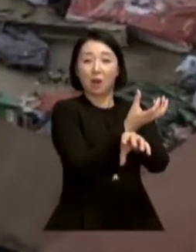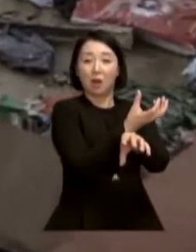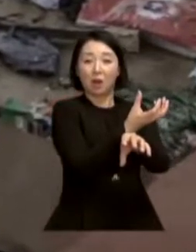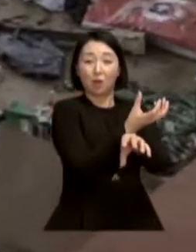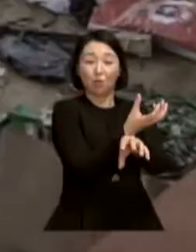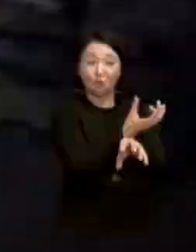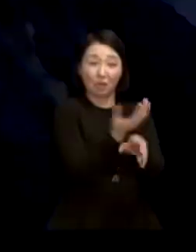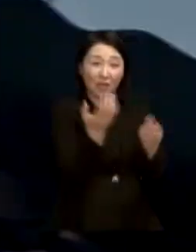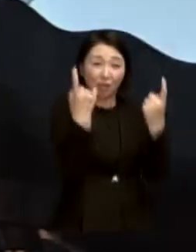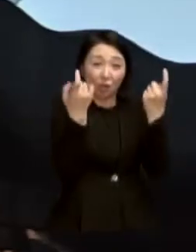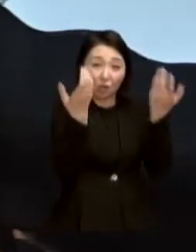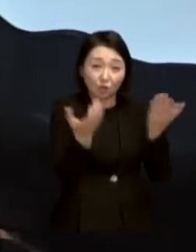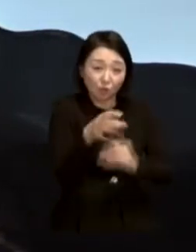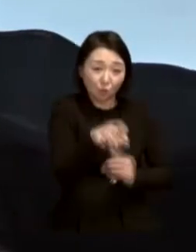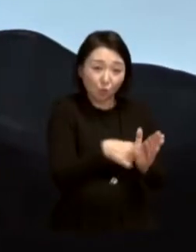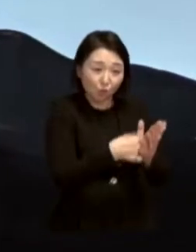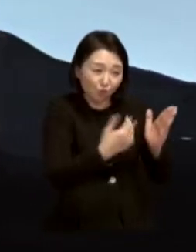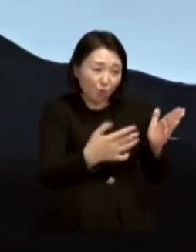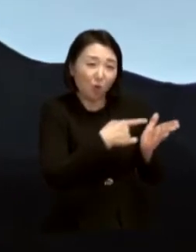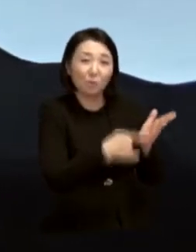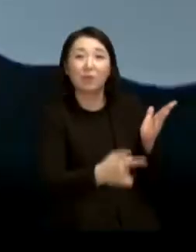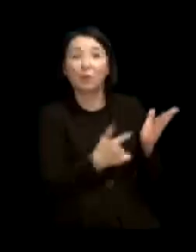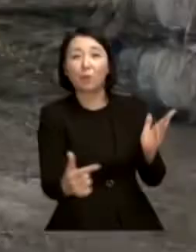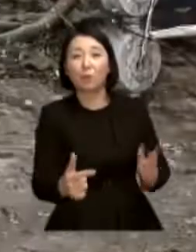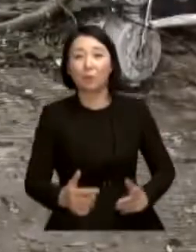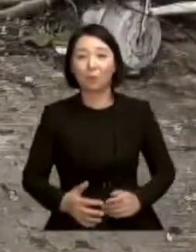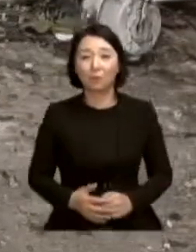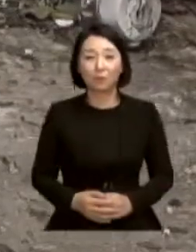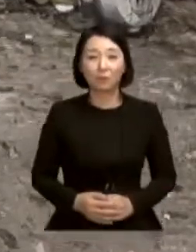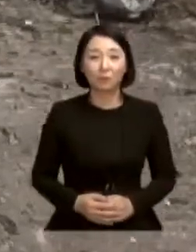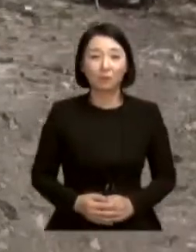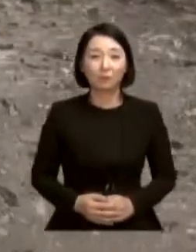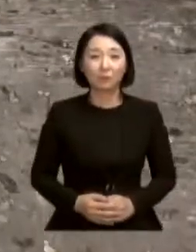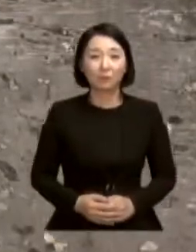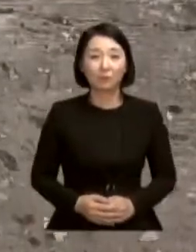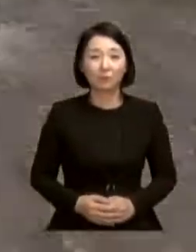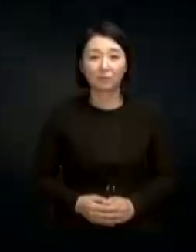우리에게 휴양지로 알려진 세부에도 큰 피해를 입혔다.